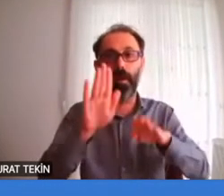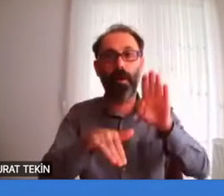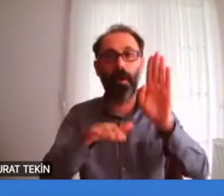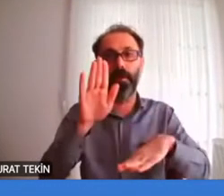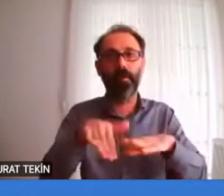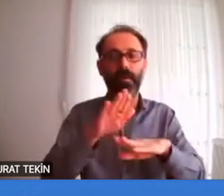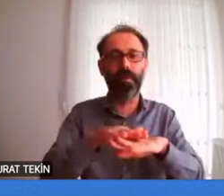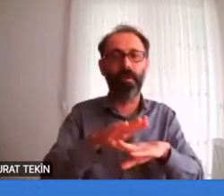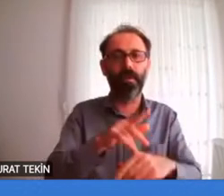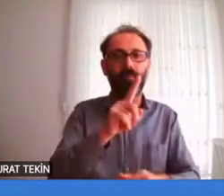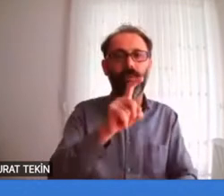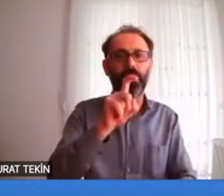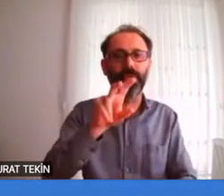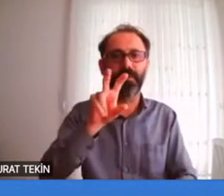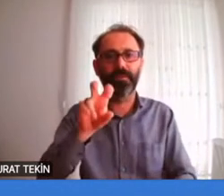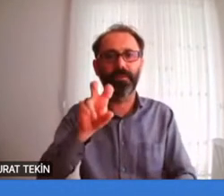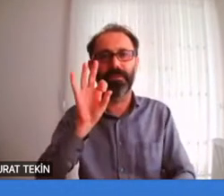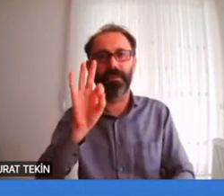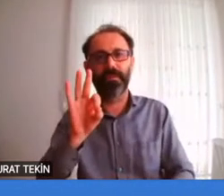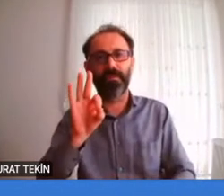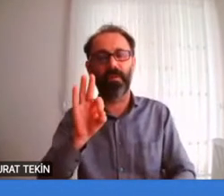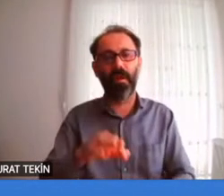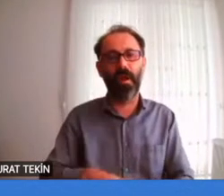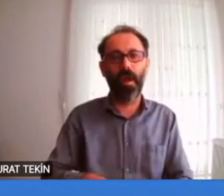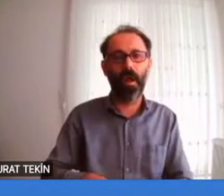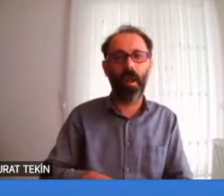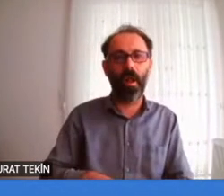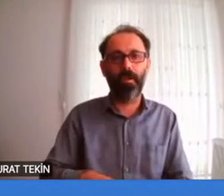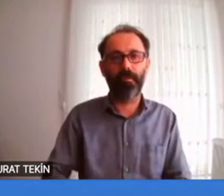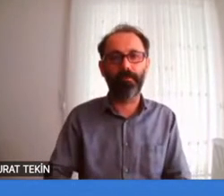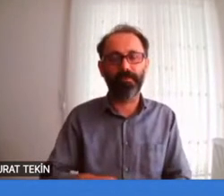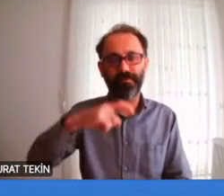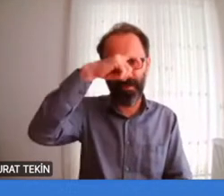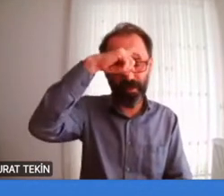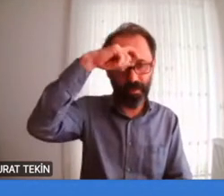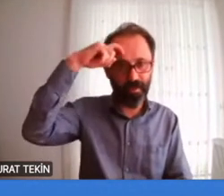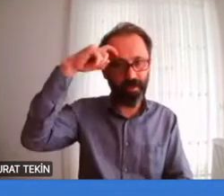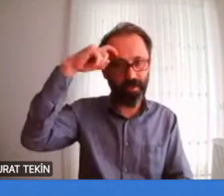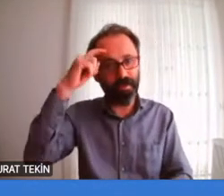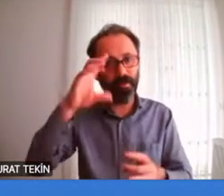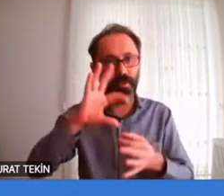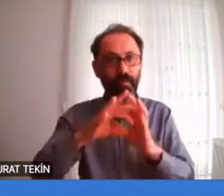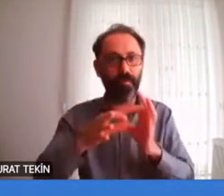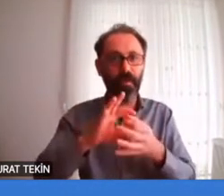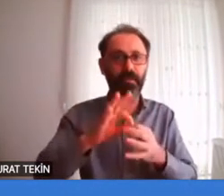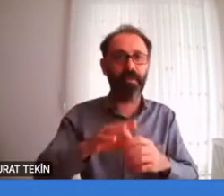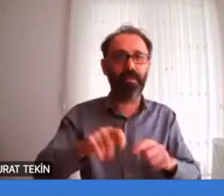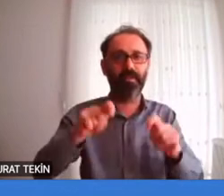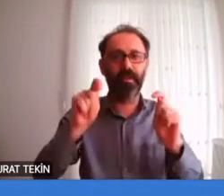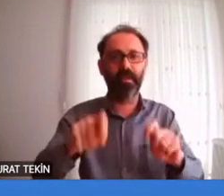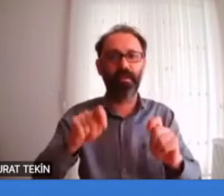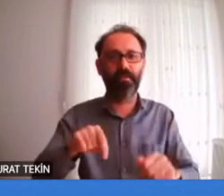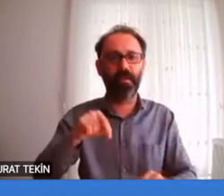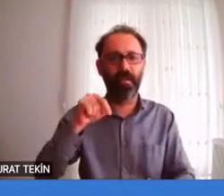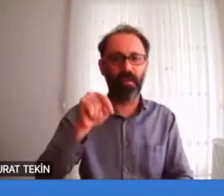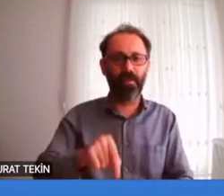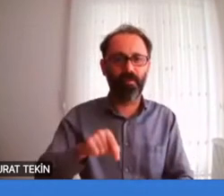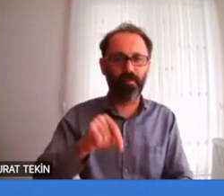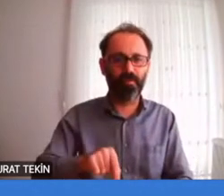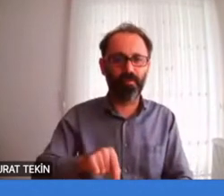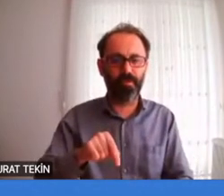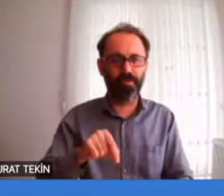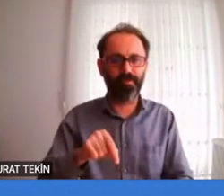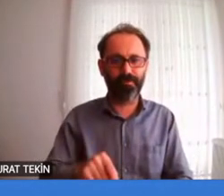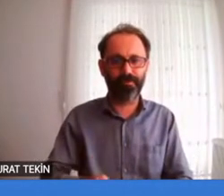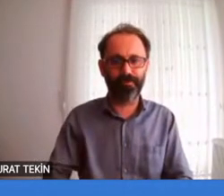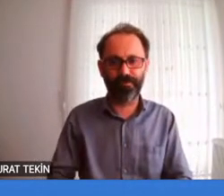1980 Paralimpik Yaz Oyunlarında da ilk kez programa ekleniyor. Bu tarihten itibaren yapılan Paralimpik